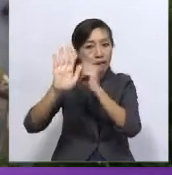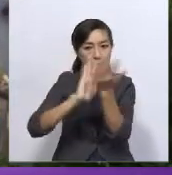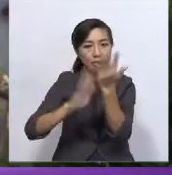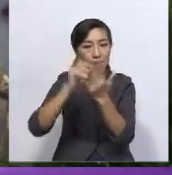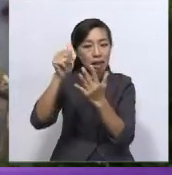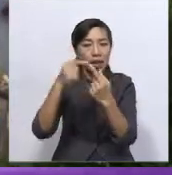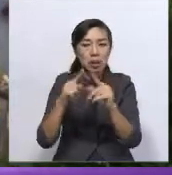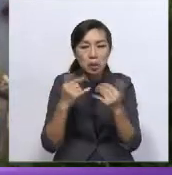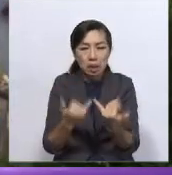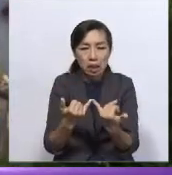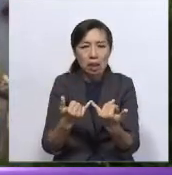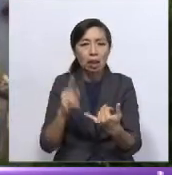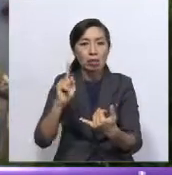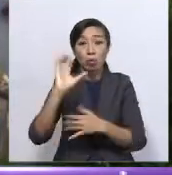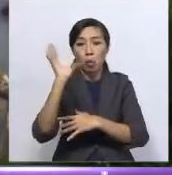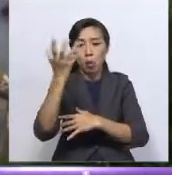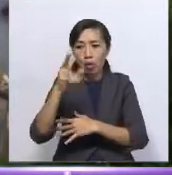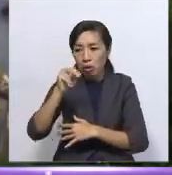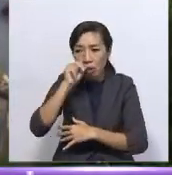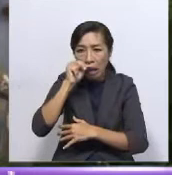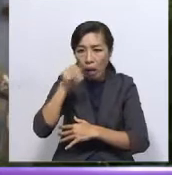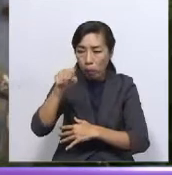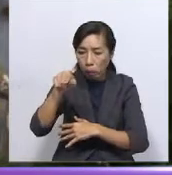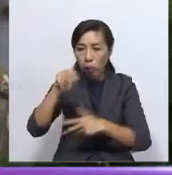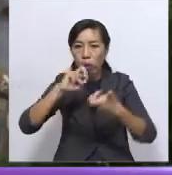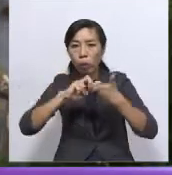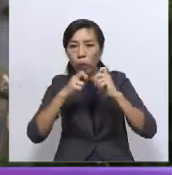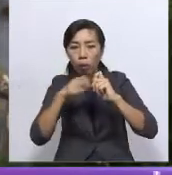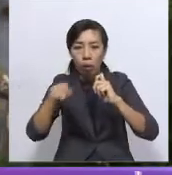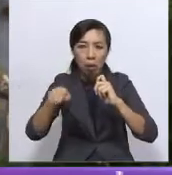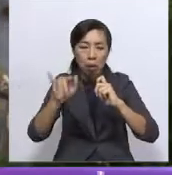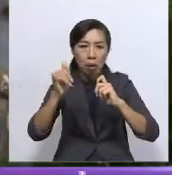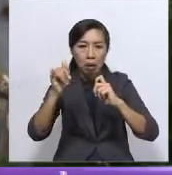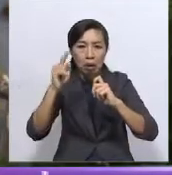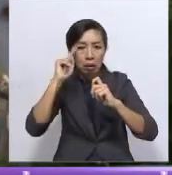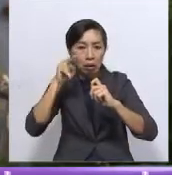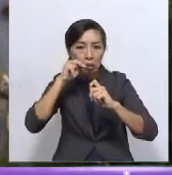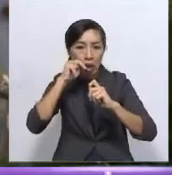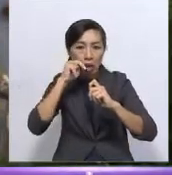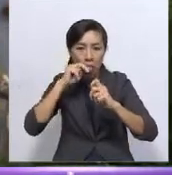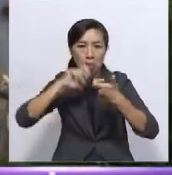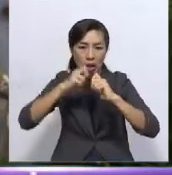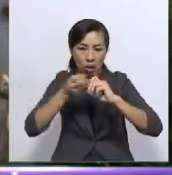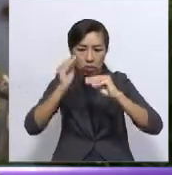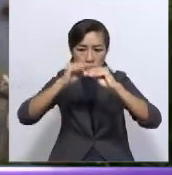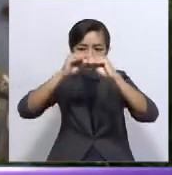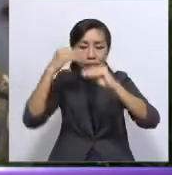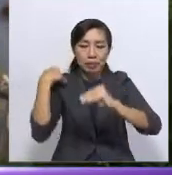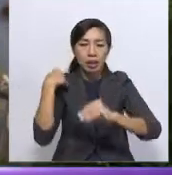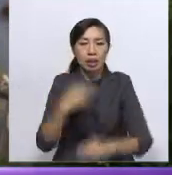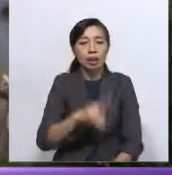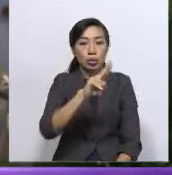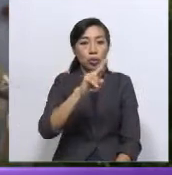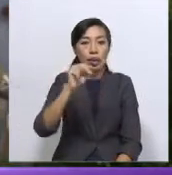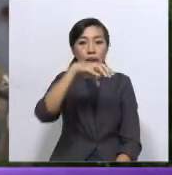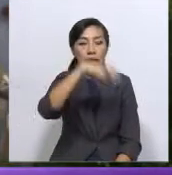การณ์ของทรัพยากรน้ำของโลกครับกับกำลังเข้าสู่ขั้นวิกฤตแล้วก็มีแนวโน้มที่จะเพิ่มขึ้นอย่างต่อเนื่องทางองค์การสหประชาชา